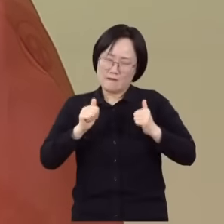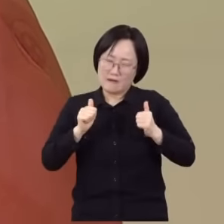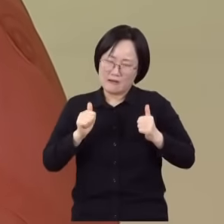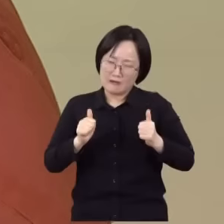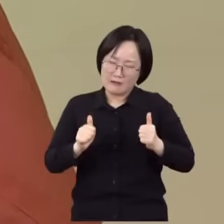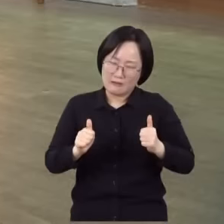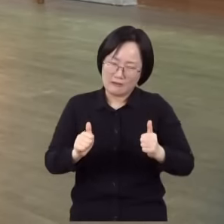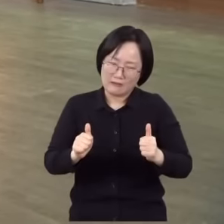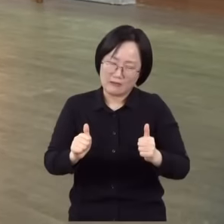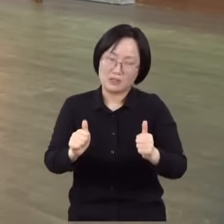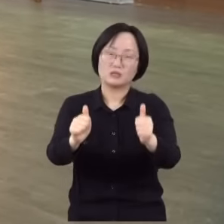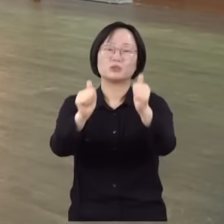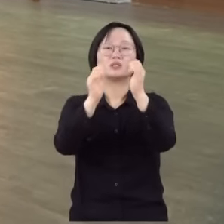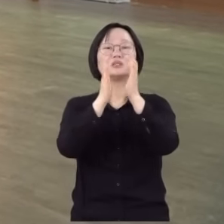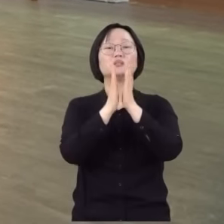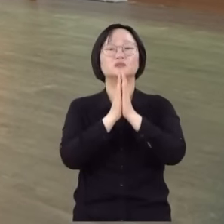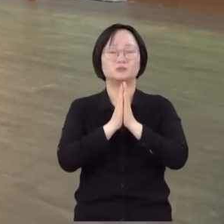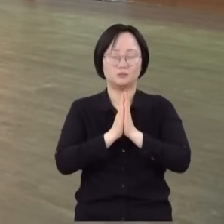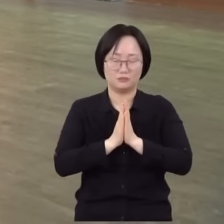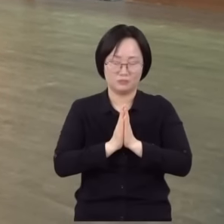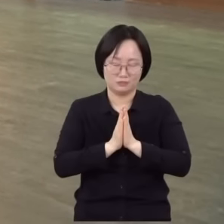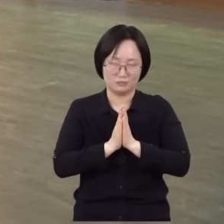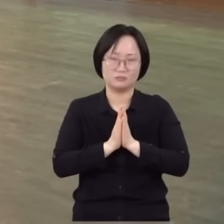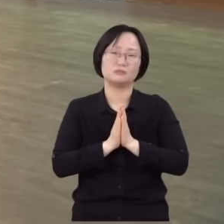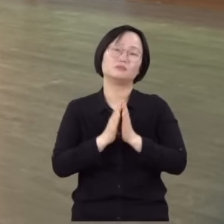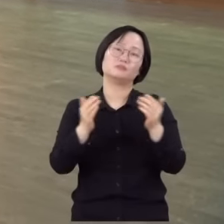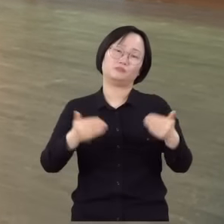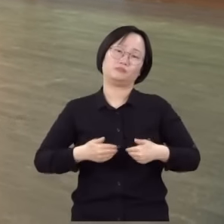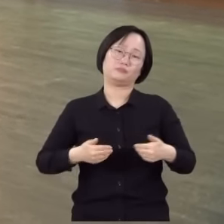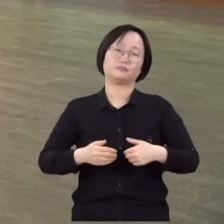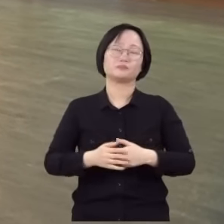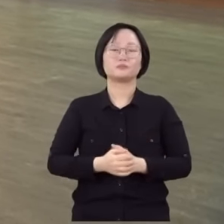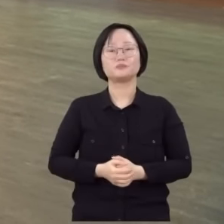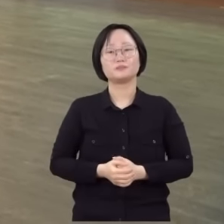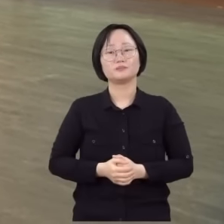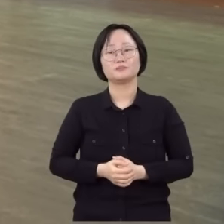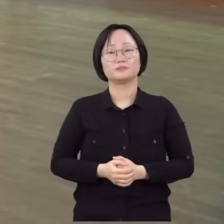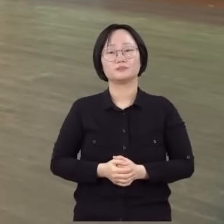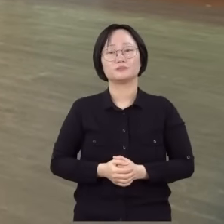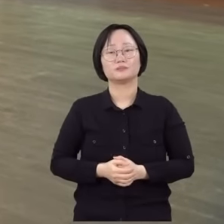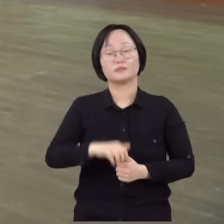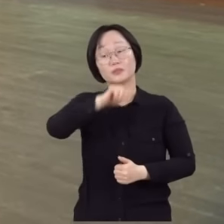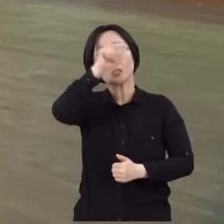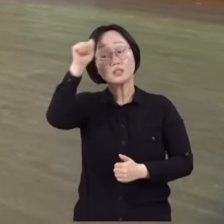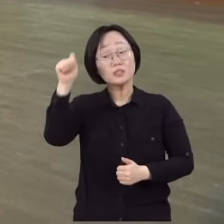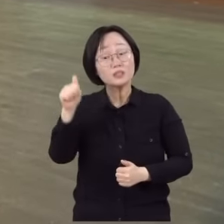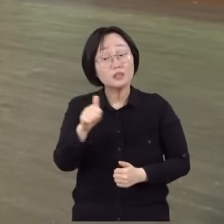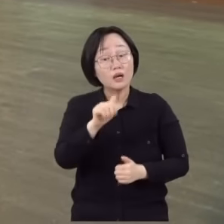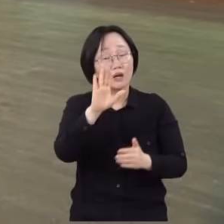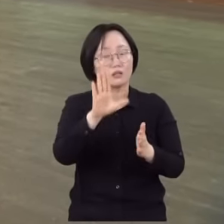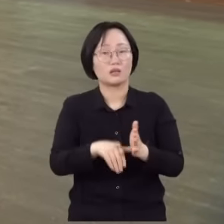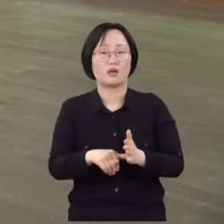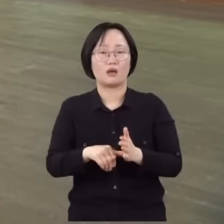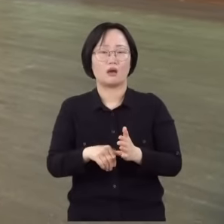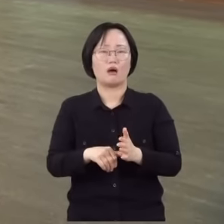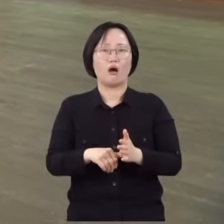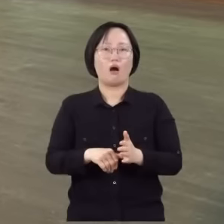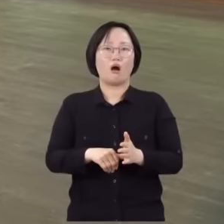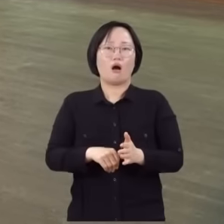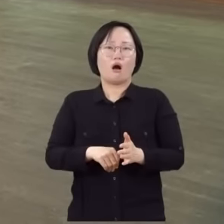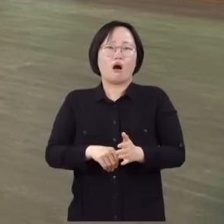때입니다 인생의 큰 난관을 만나고 벽을 만나고 낭떠러지를 만났을